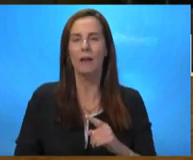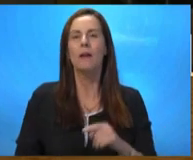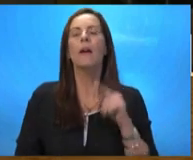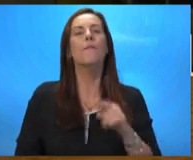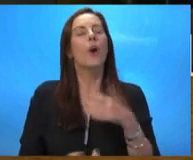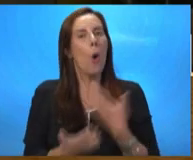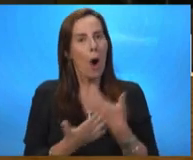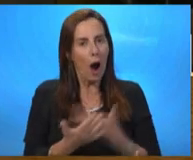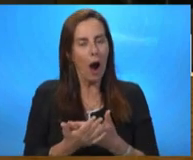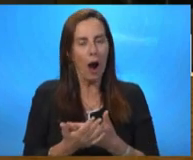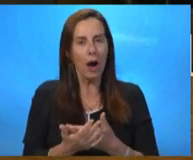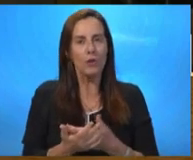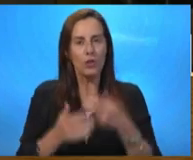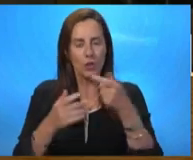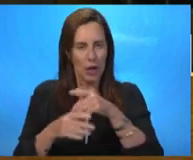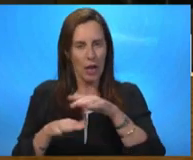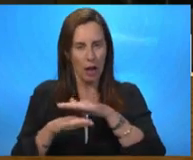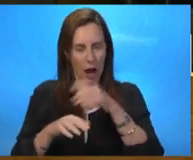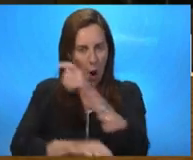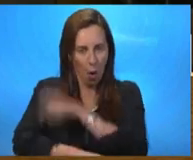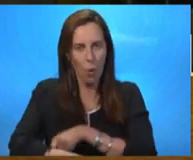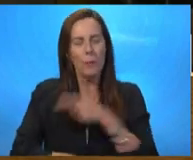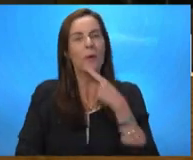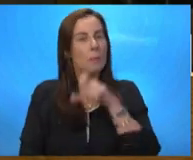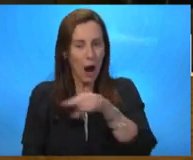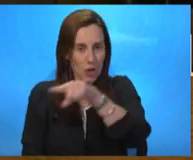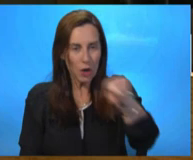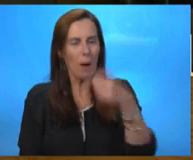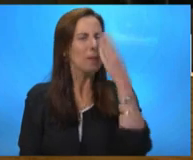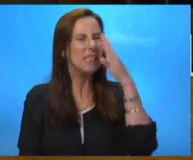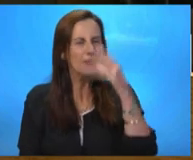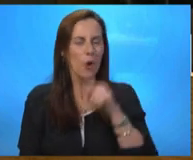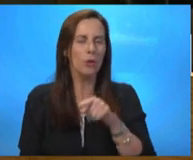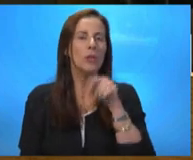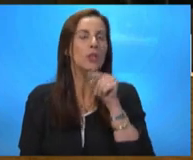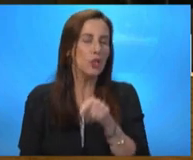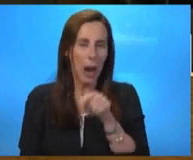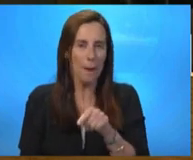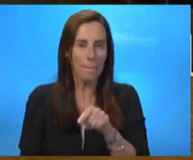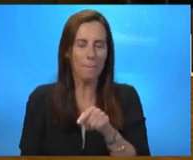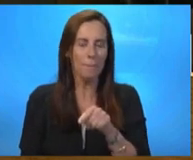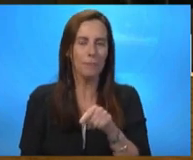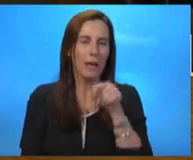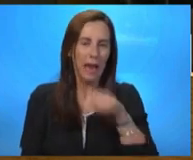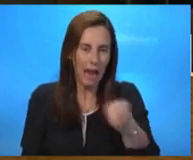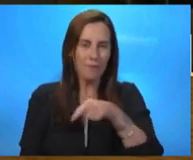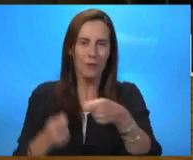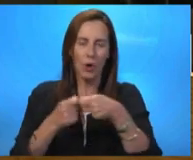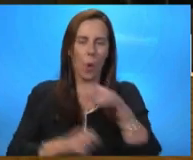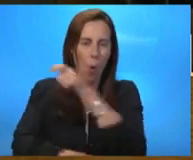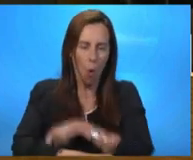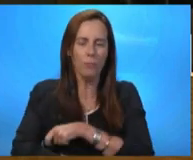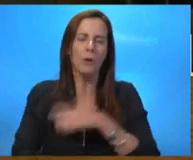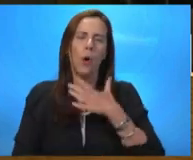והוכחה של חברות מועצת הביטחון, היא מאשימה אותם בצביעות בכך שהם והם וארגוני אום אחרים